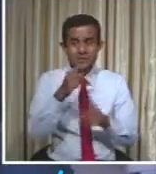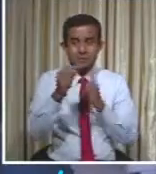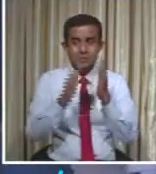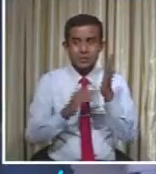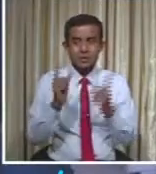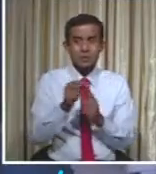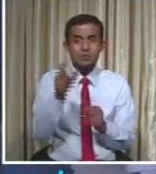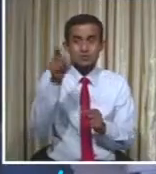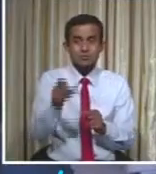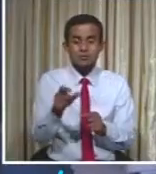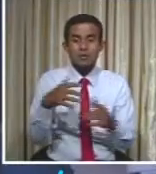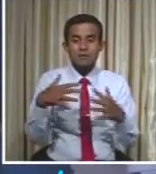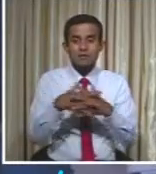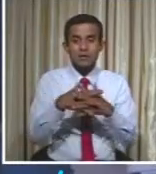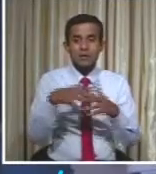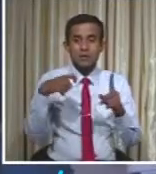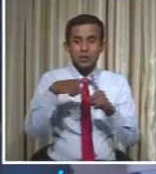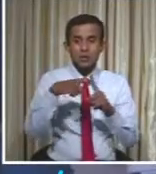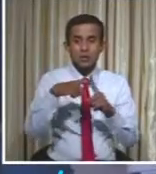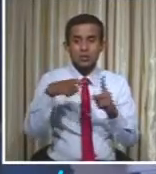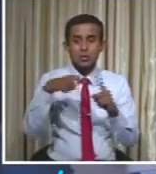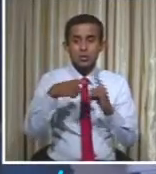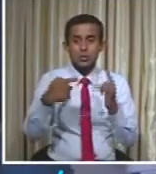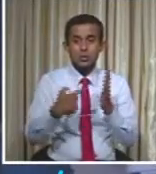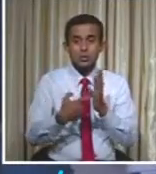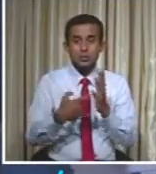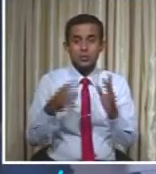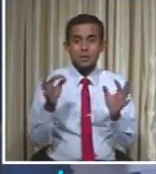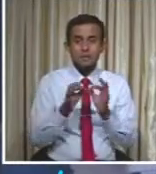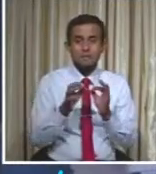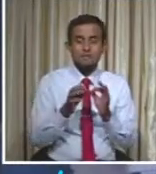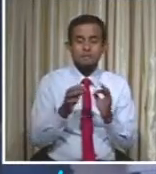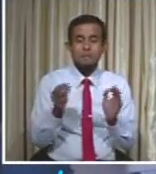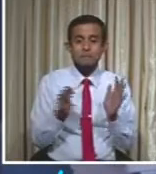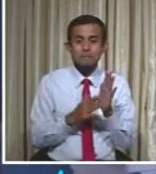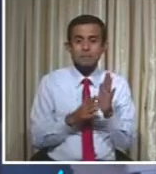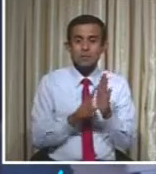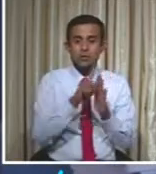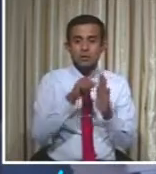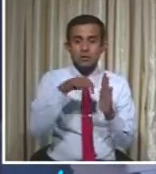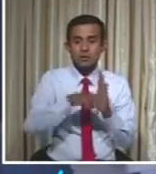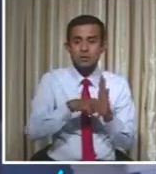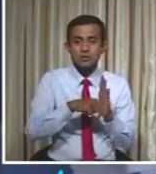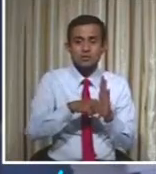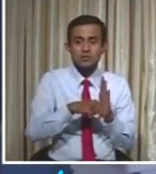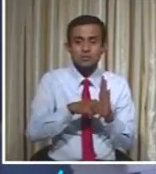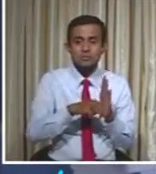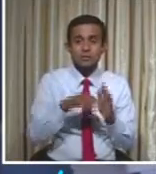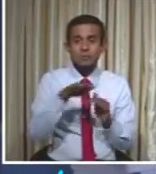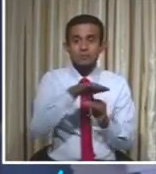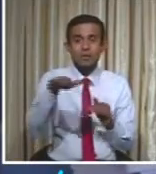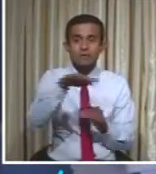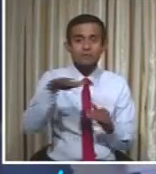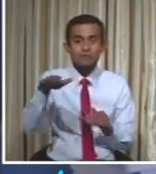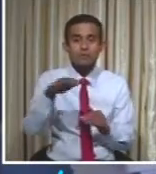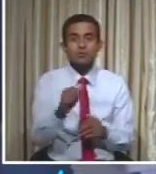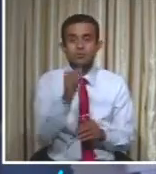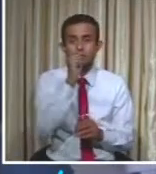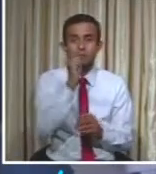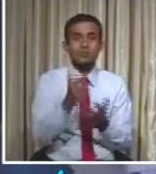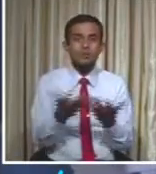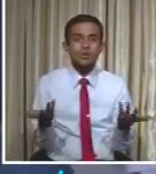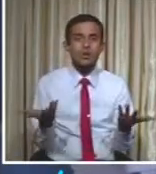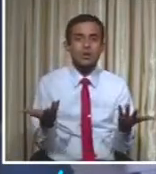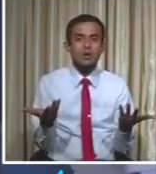මාසනේ වහරක පුටුපාගල කුරුඳුහේන බදුවත්ත මණ්ඩාවල උතුර දකුණ ඒ ප්‍රදේශවල දහම බොණ්ඩ වතුර ටික නැහැ